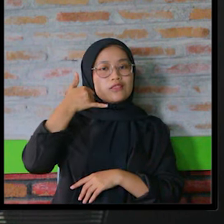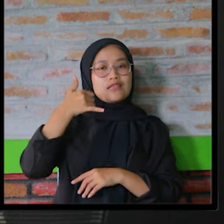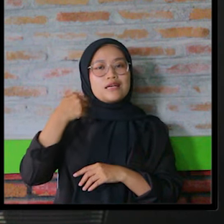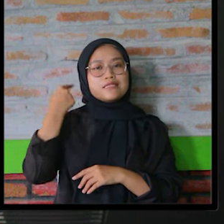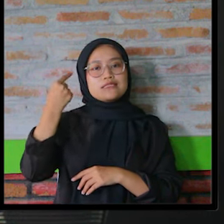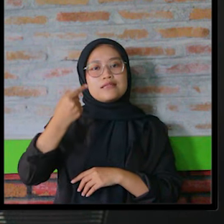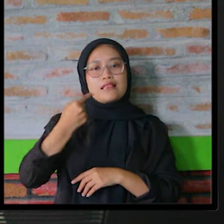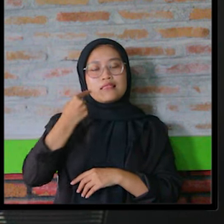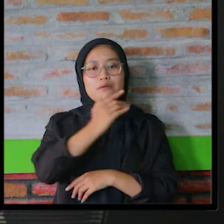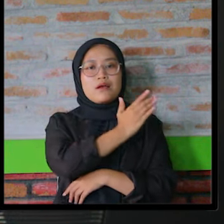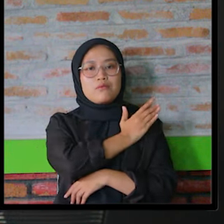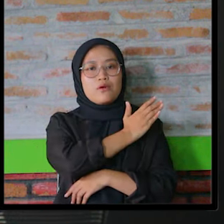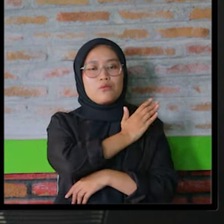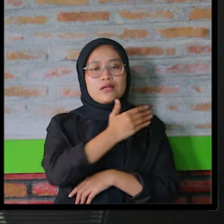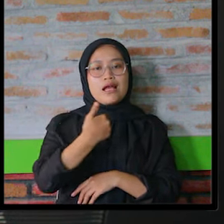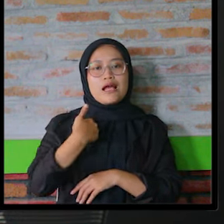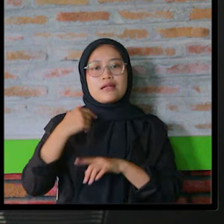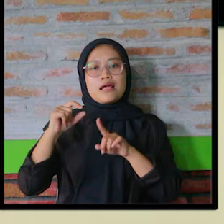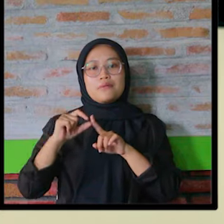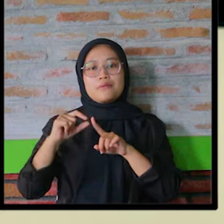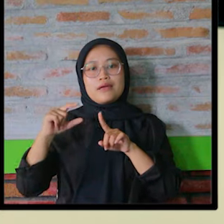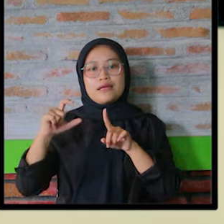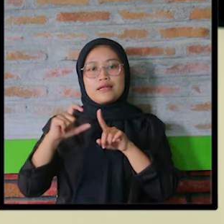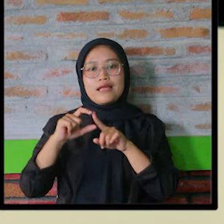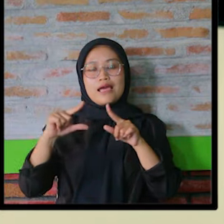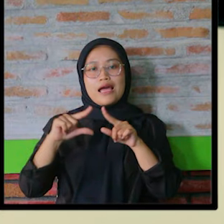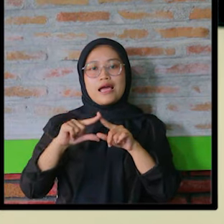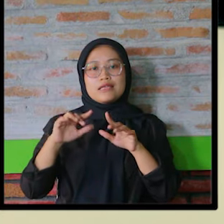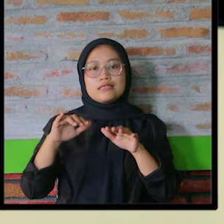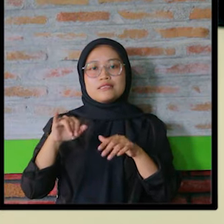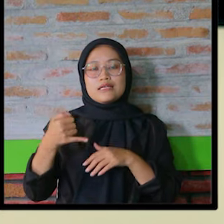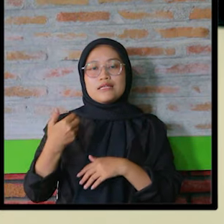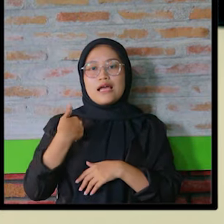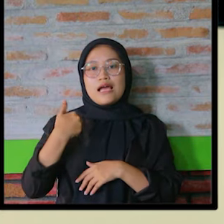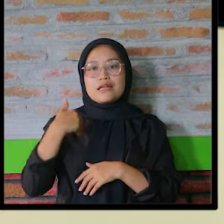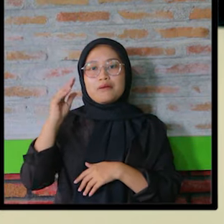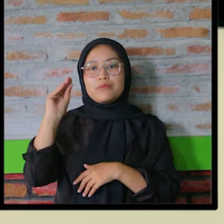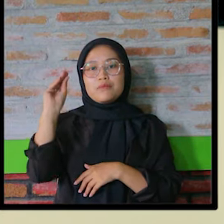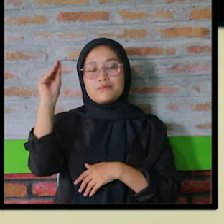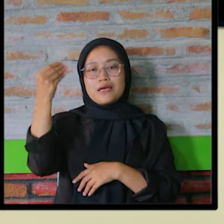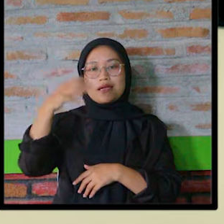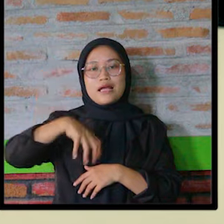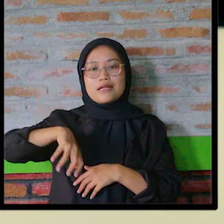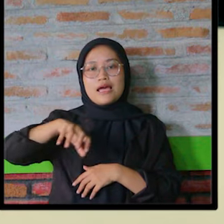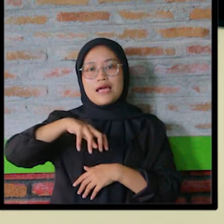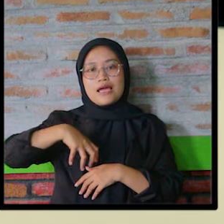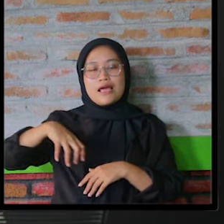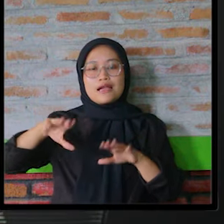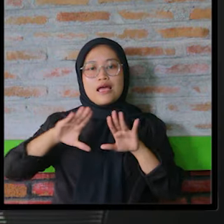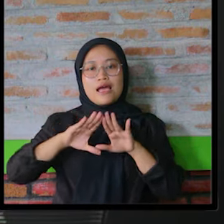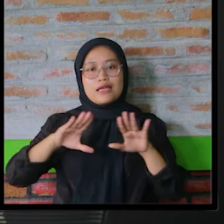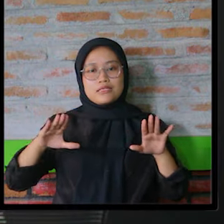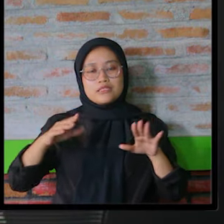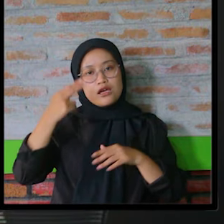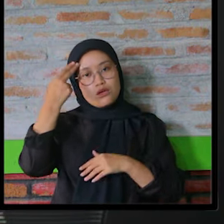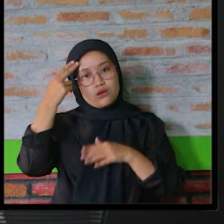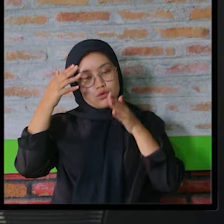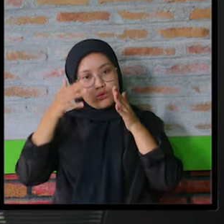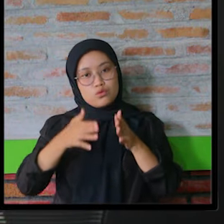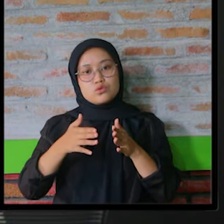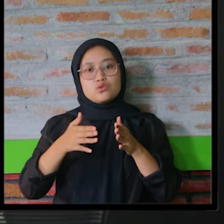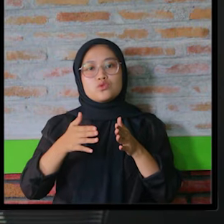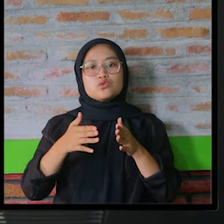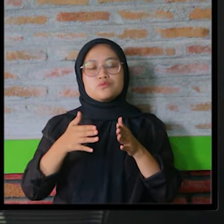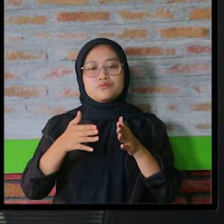ee tiap Kabupaten ada PDA ya Bu ya pimpinan daerahis hukum dan HAM I itu teman-teman silakan di